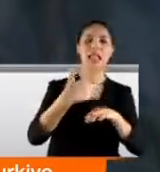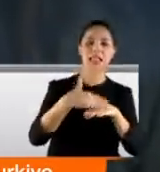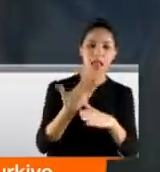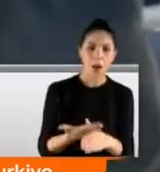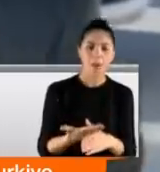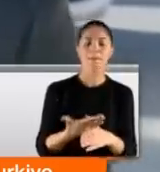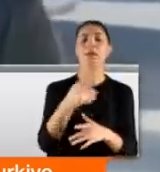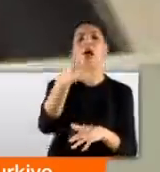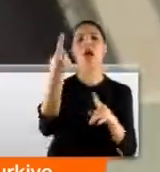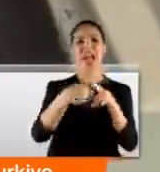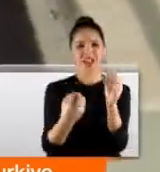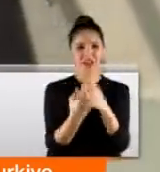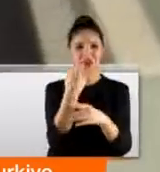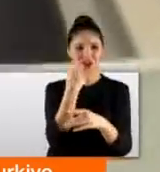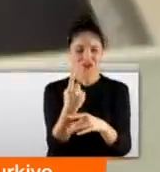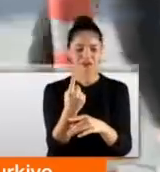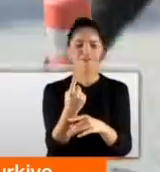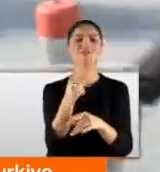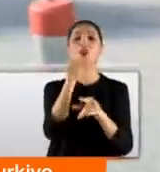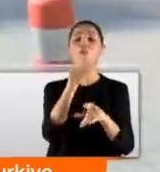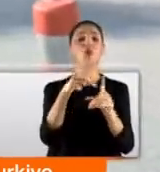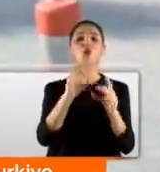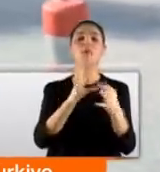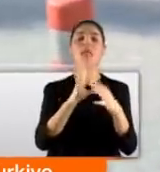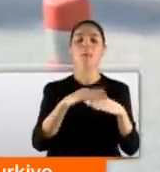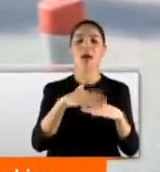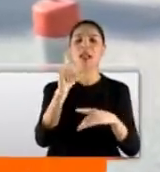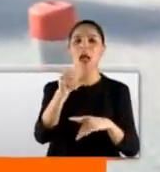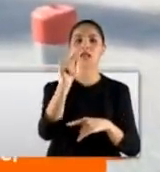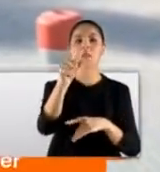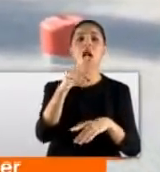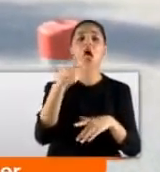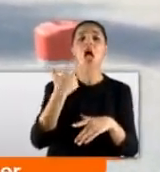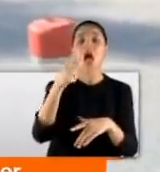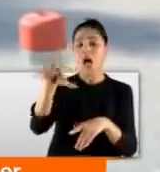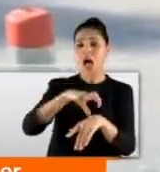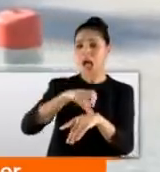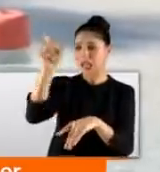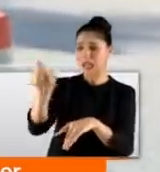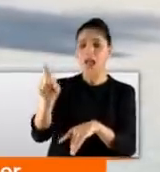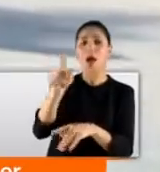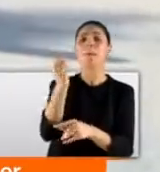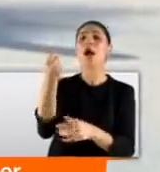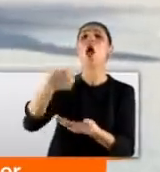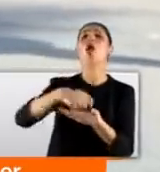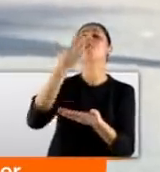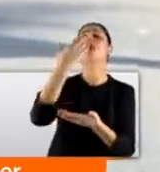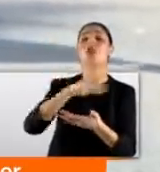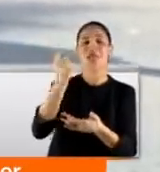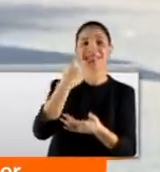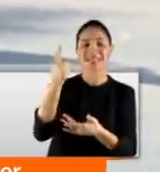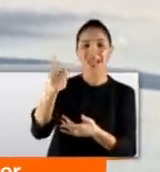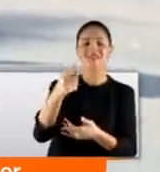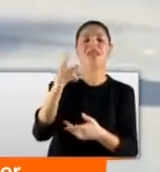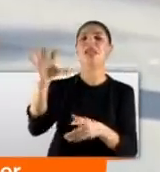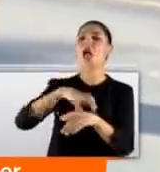ve testiniz pozitif çıktı. İşte bu durumda özel hastanenin hastadan hiçbir ücret almaması gerekiyor. Çünkü devlet